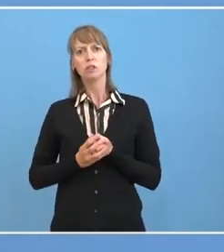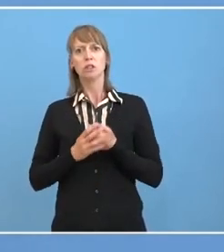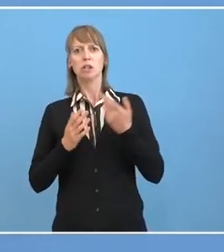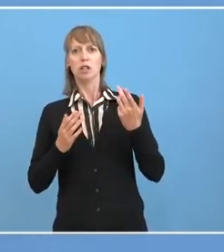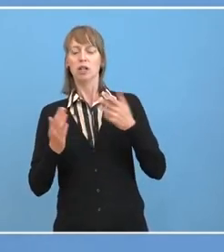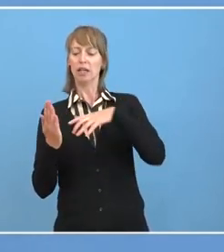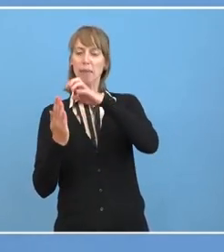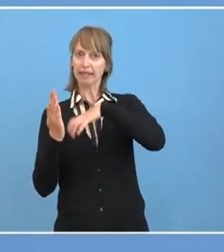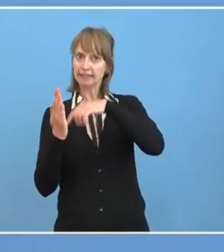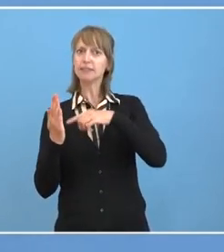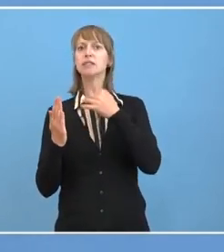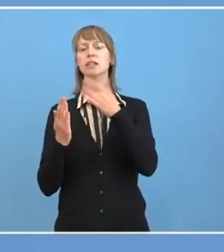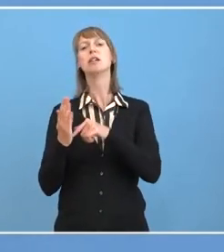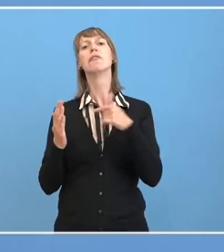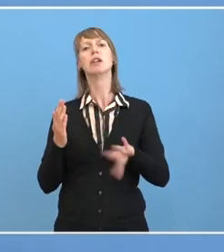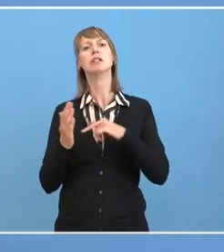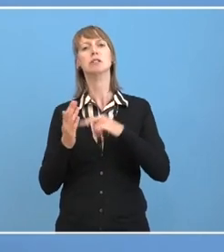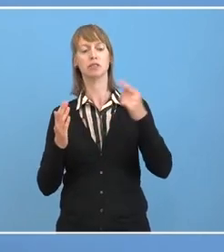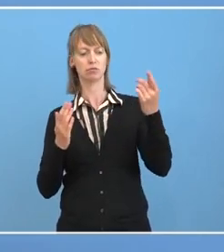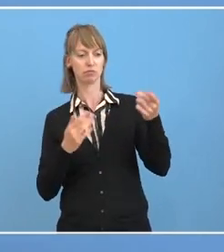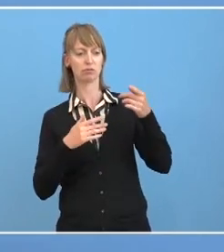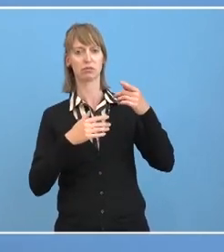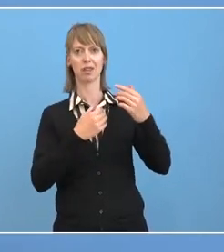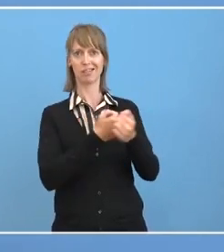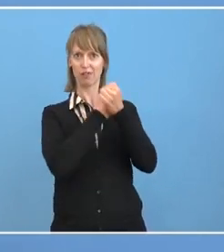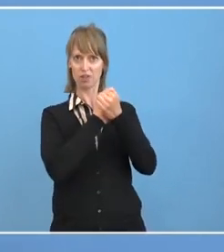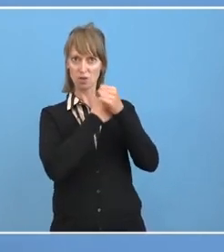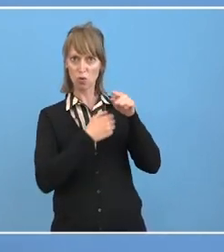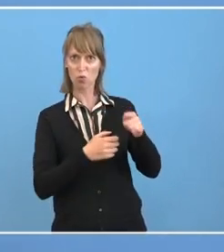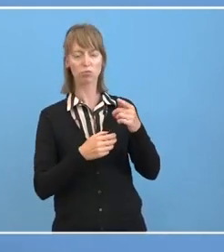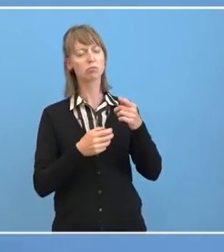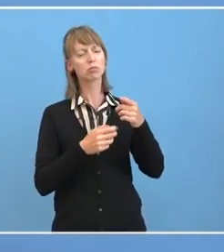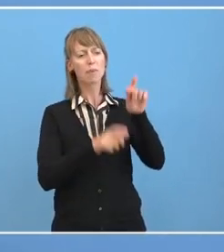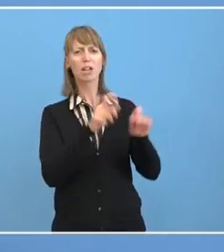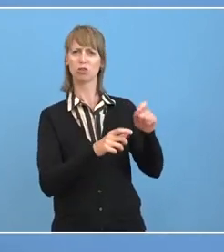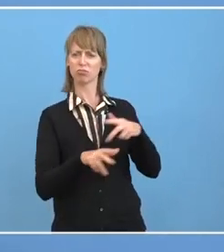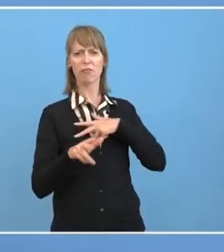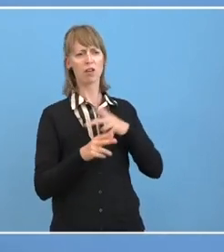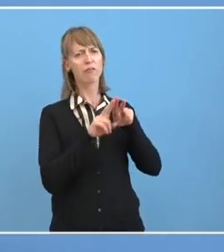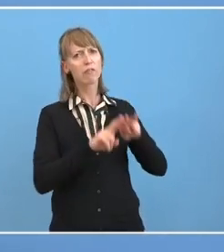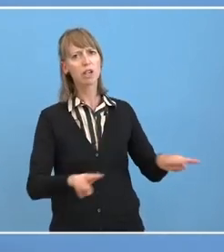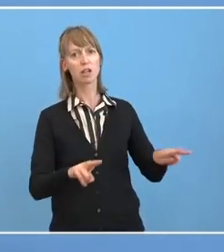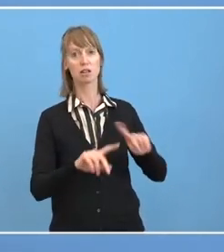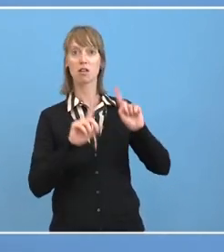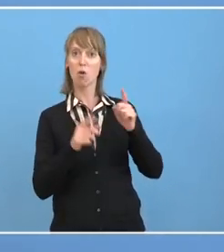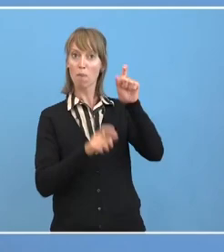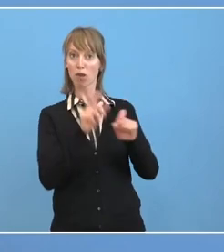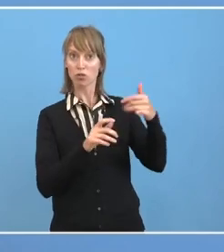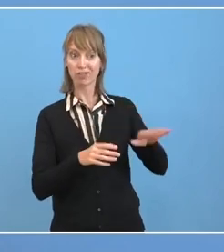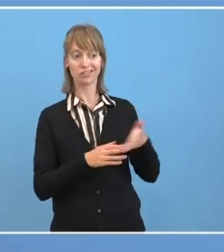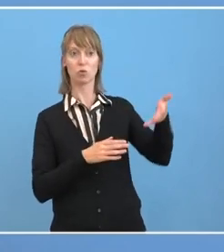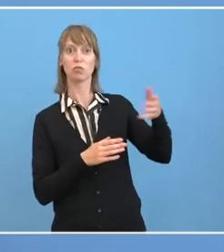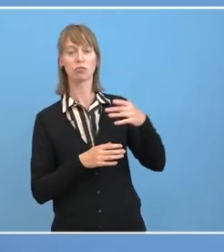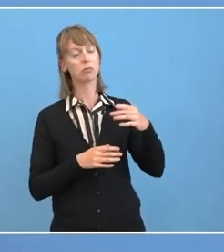zufolge im Zuge der Proteste und der Inhaftierungen von friedlichen Menschen auch Menschen umgebracht wurden. Es gibt